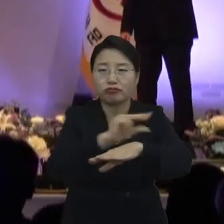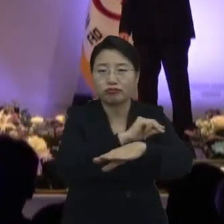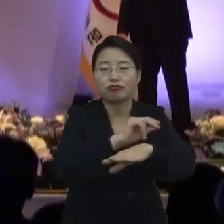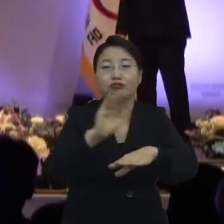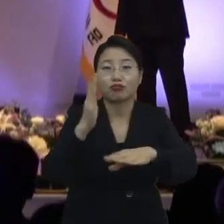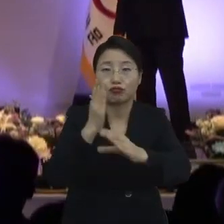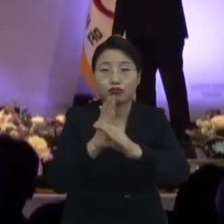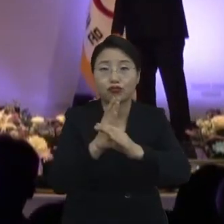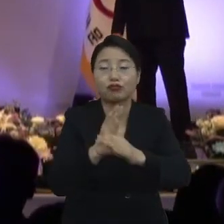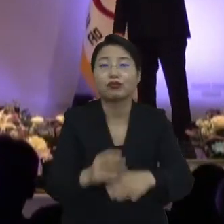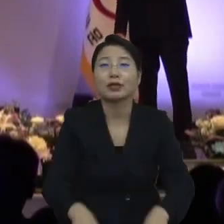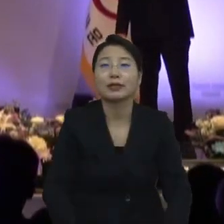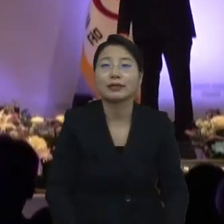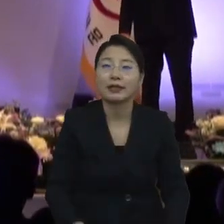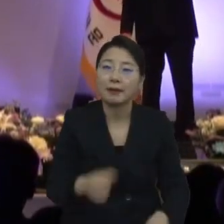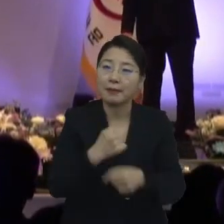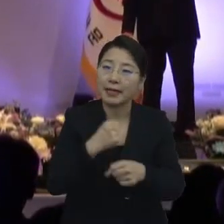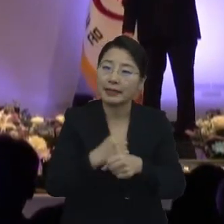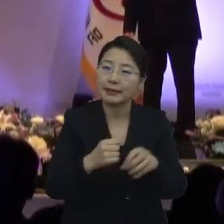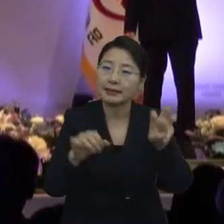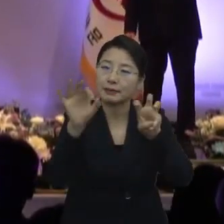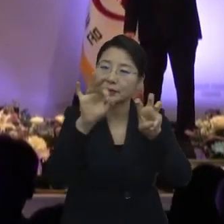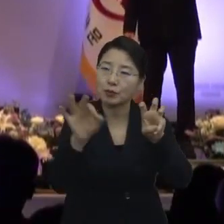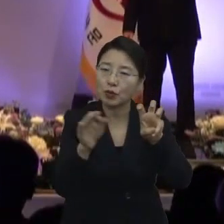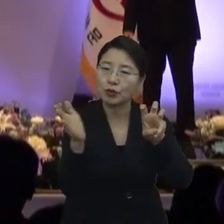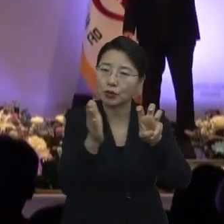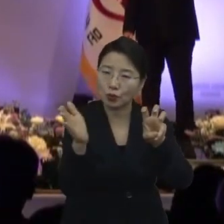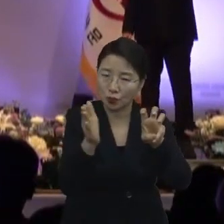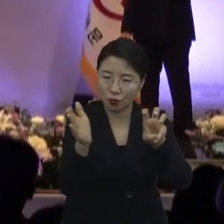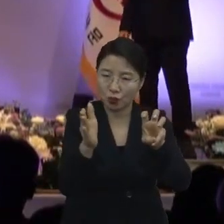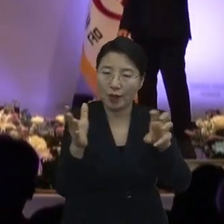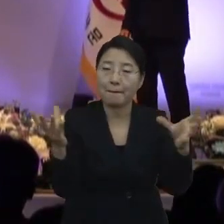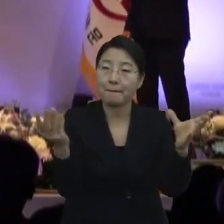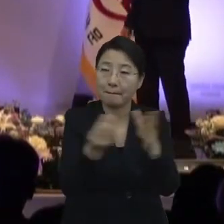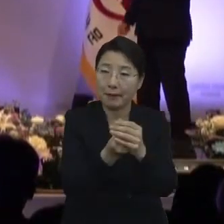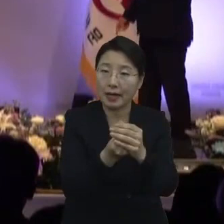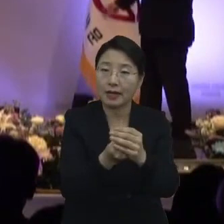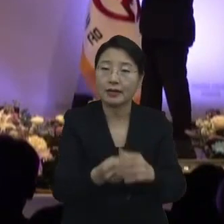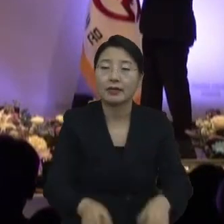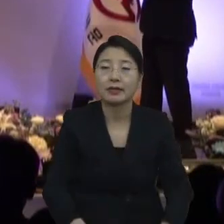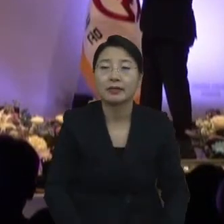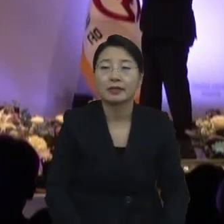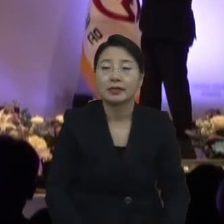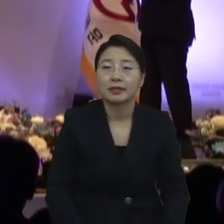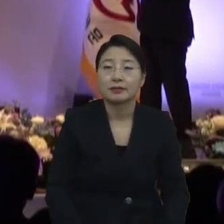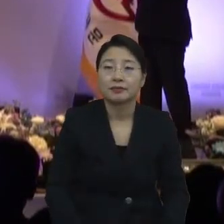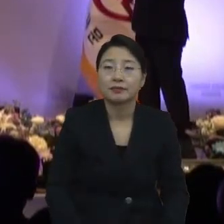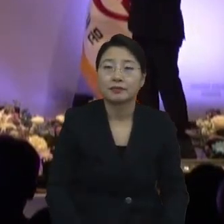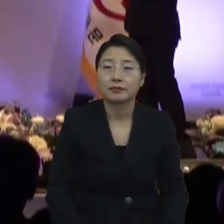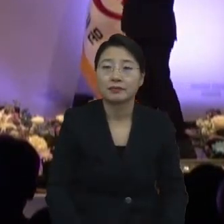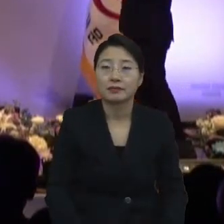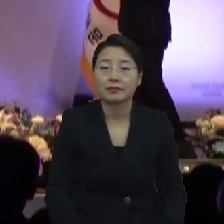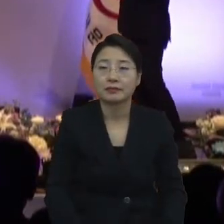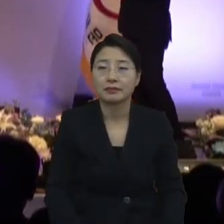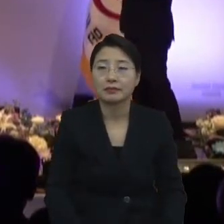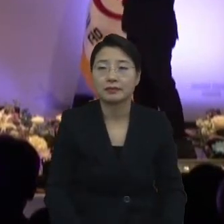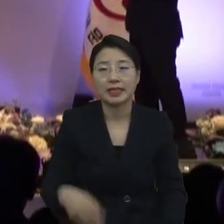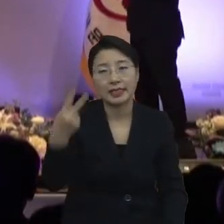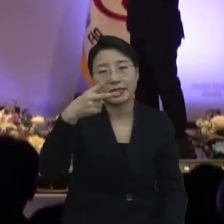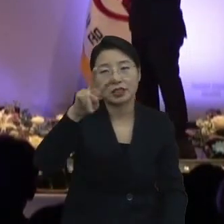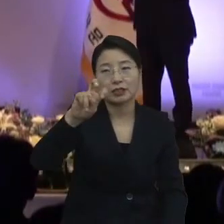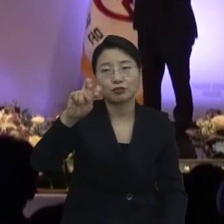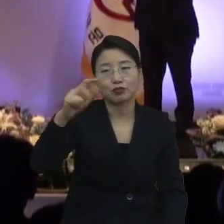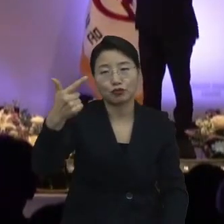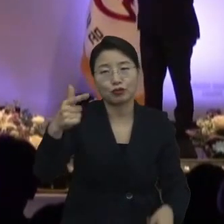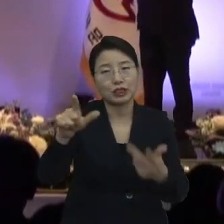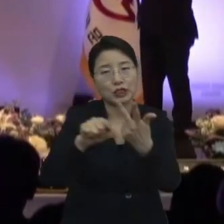한 그 공정률이 한 30% 내외 정도인 걸 확인하고 왔는데요. 아마 그 26년